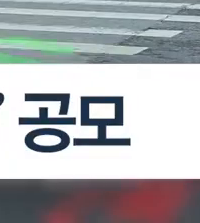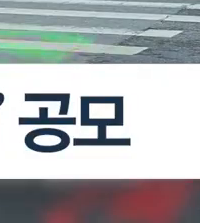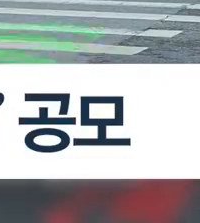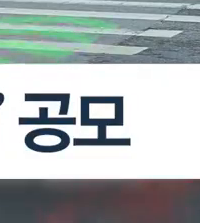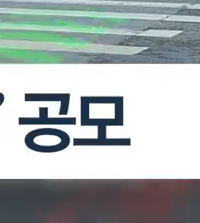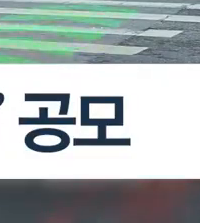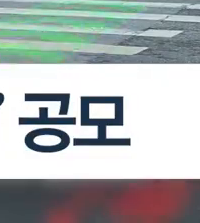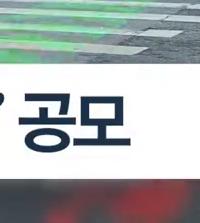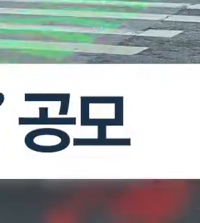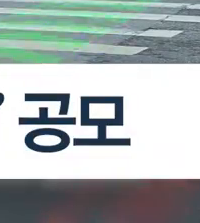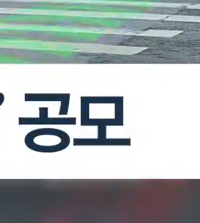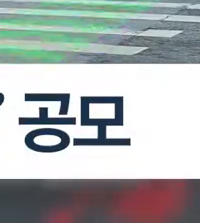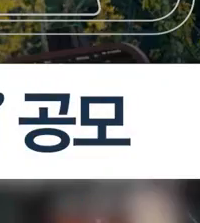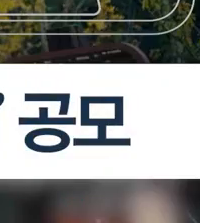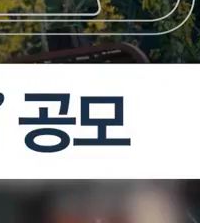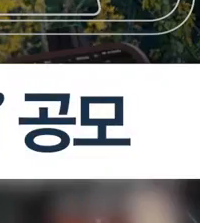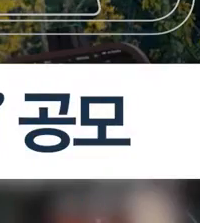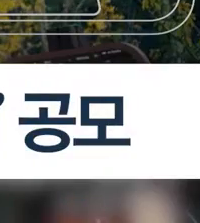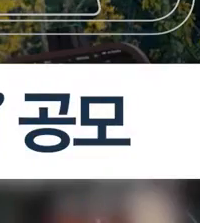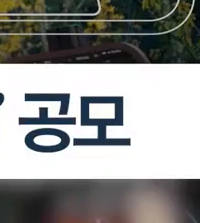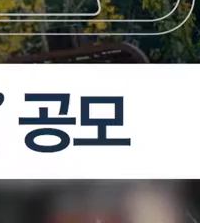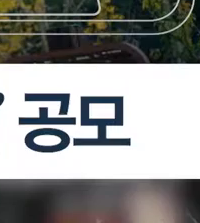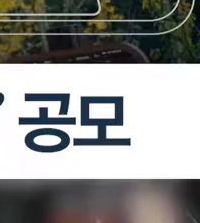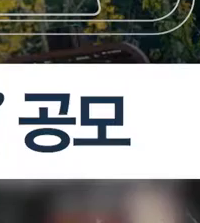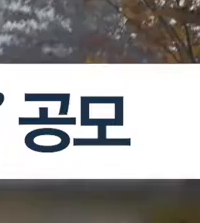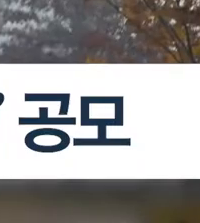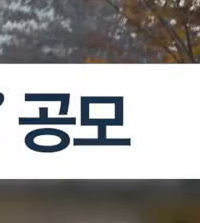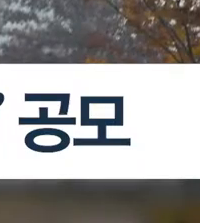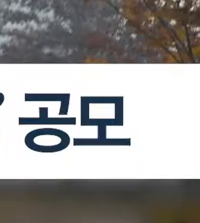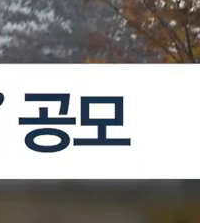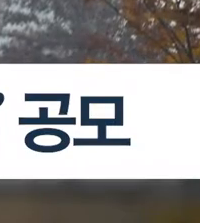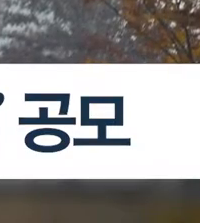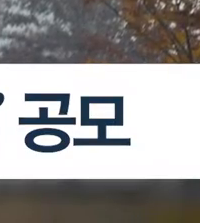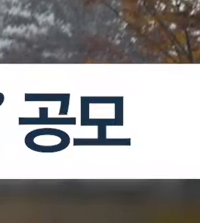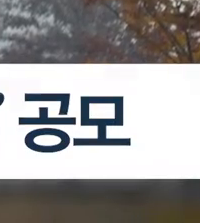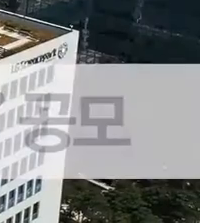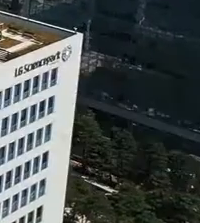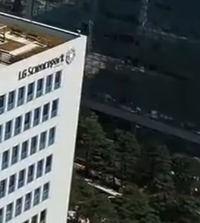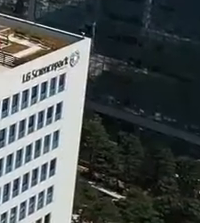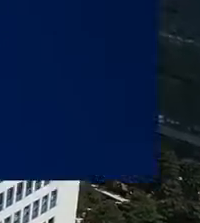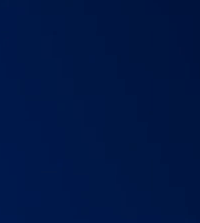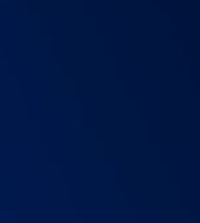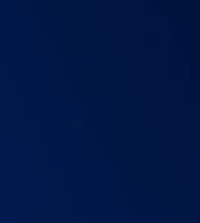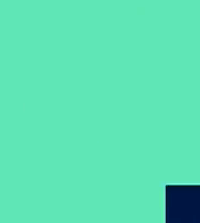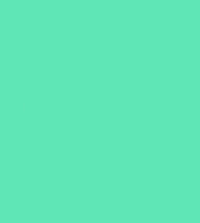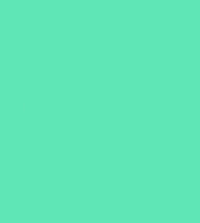강서구가 오는 9월 3일까지 강서 맞춤형 스마트 도시 아이디어 공모전을 개최합니다.